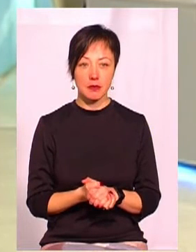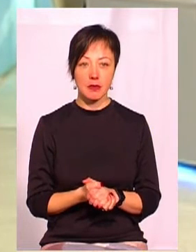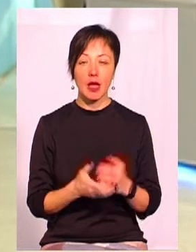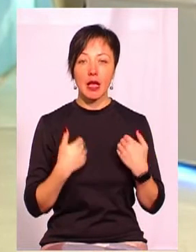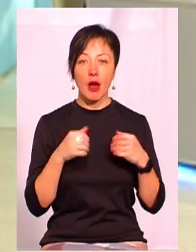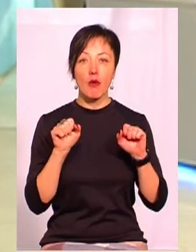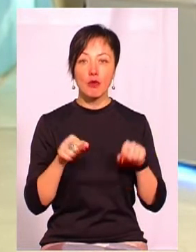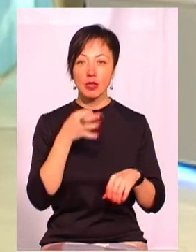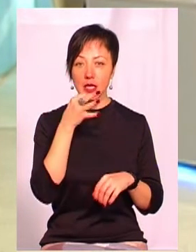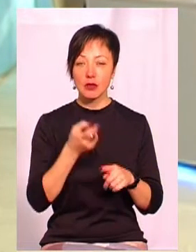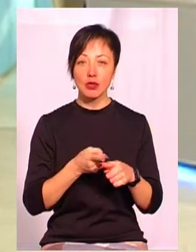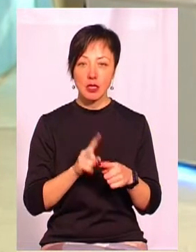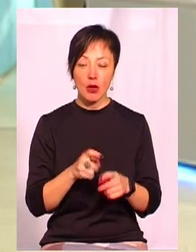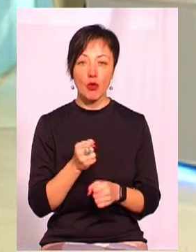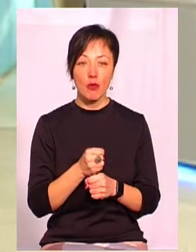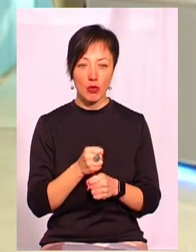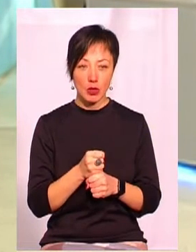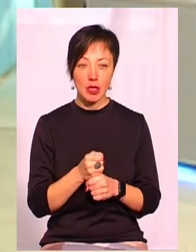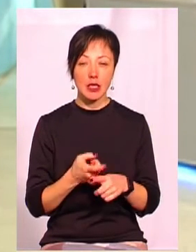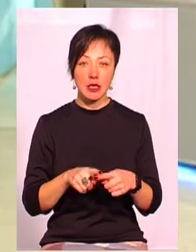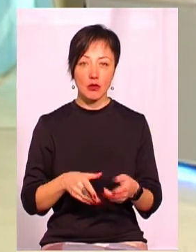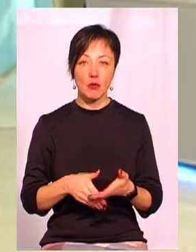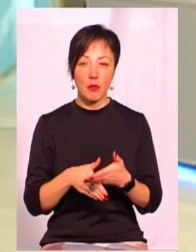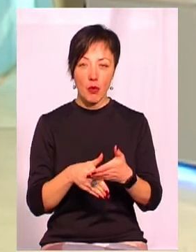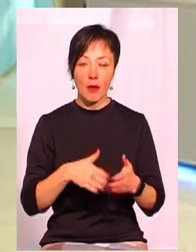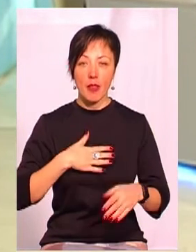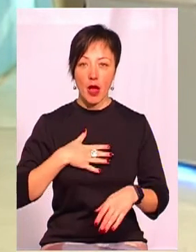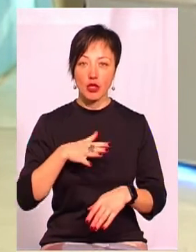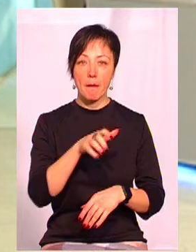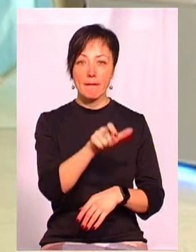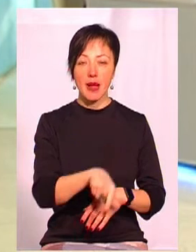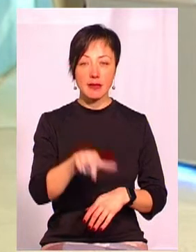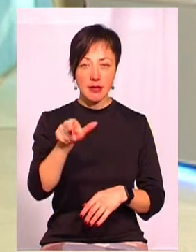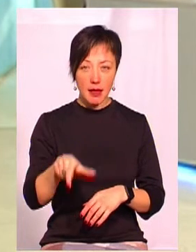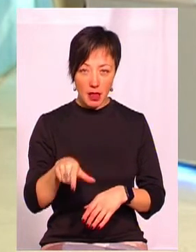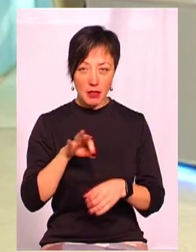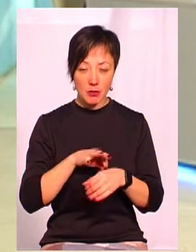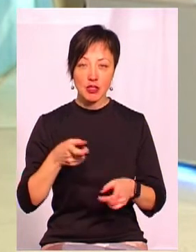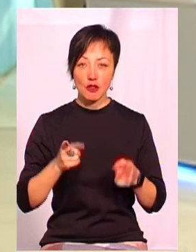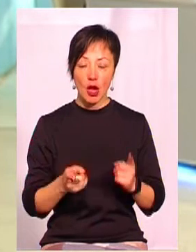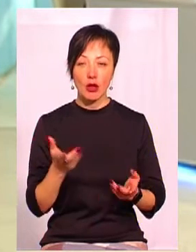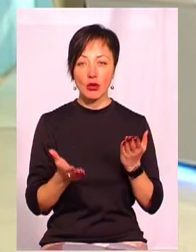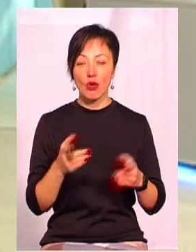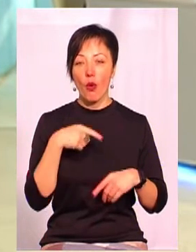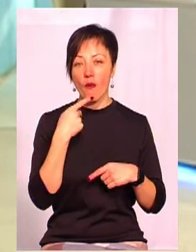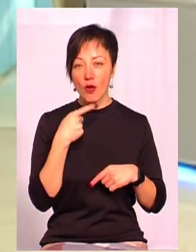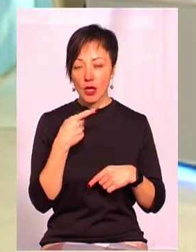Я не можу сказати, що це робота, так? Це допомога нашим пацієнтам. Звичайно, якщо говорити